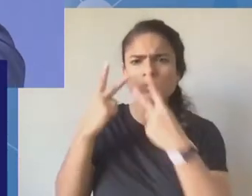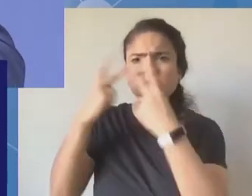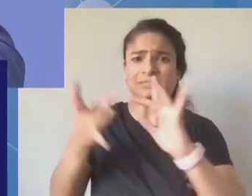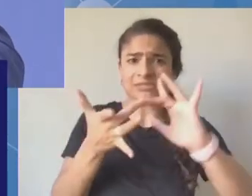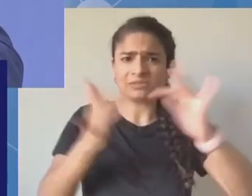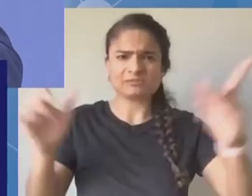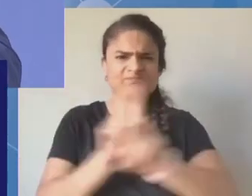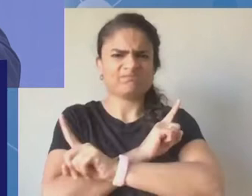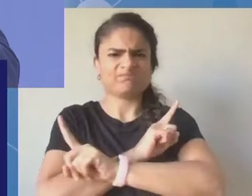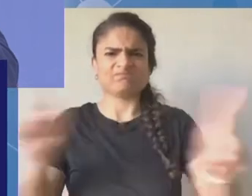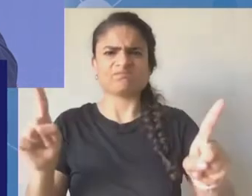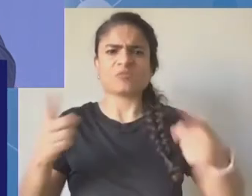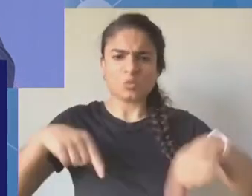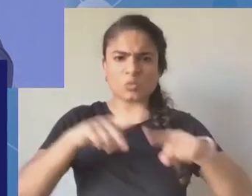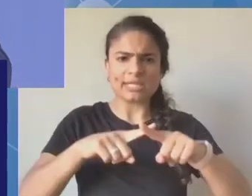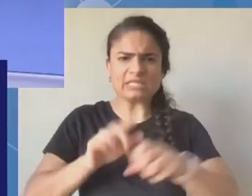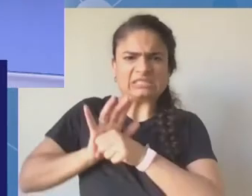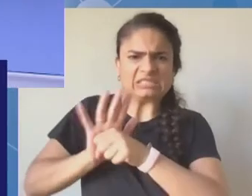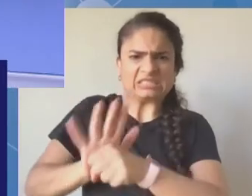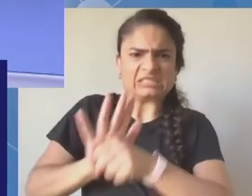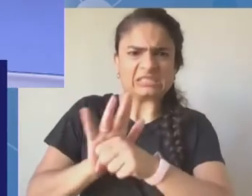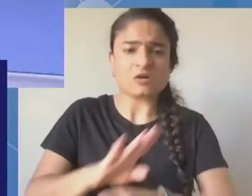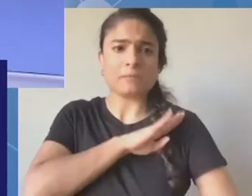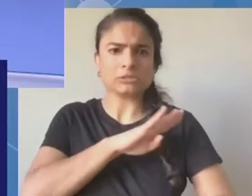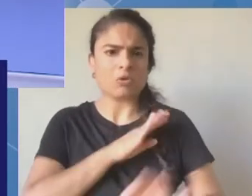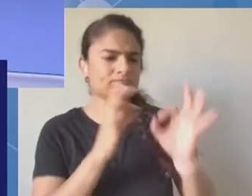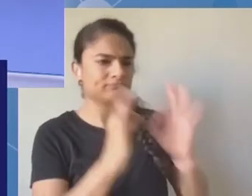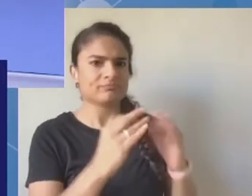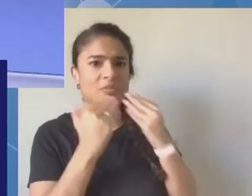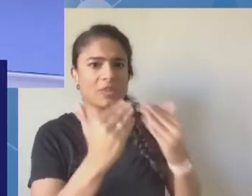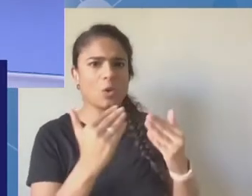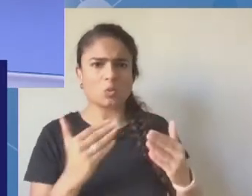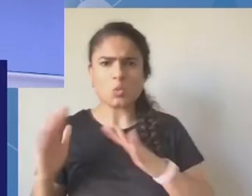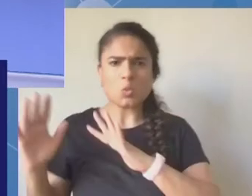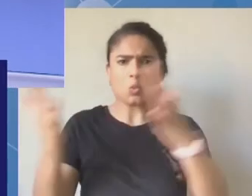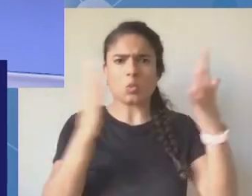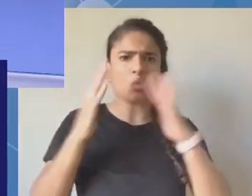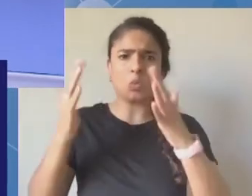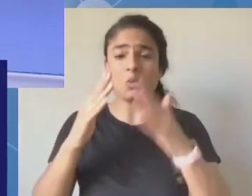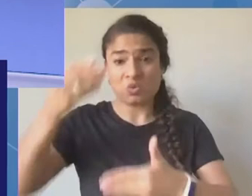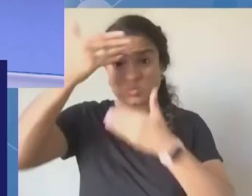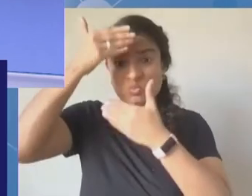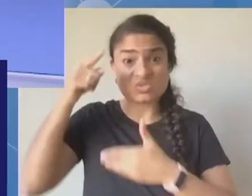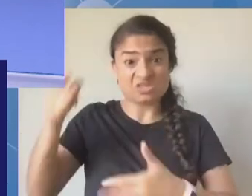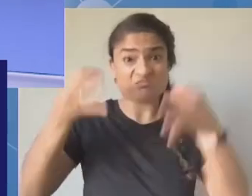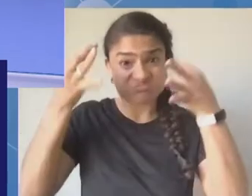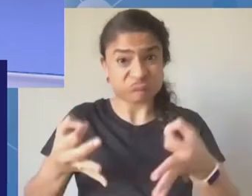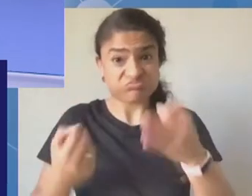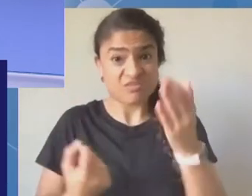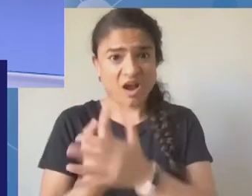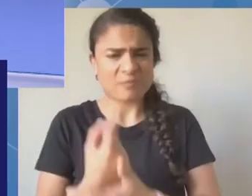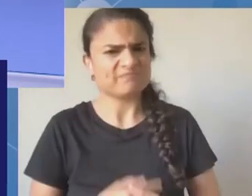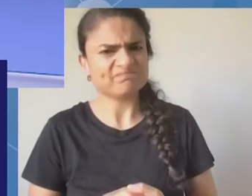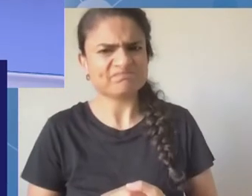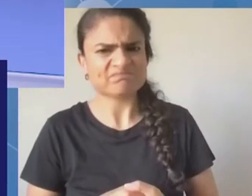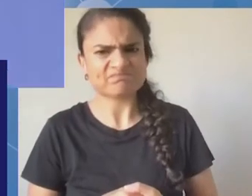德国或者其他的一些国家也会发生这样的事情。我在这里要真的是说